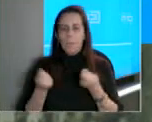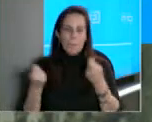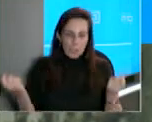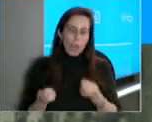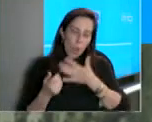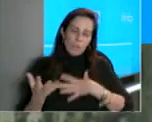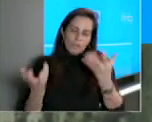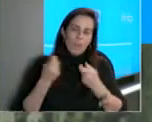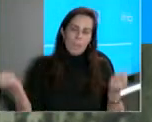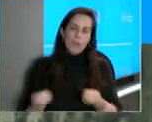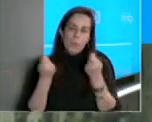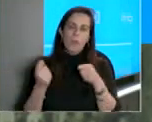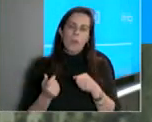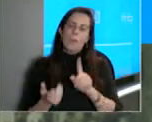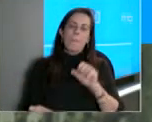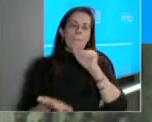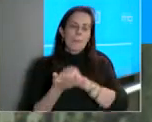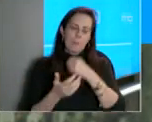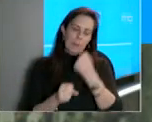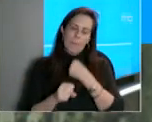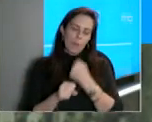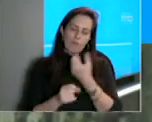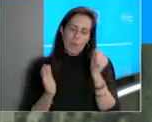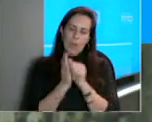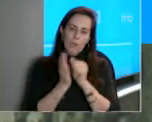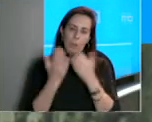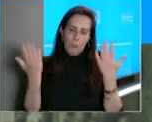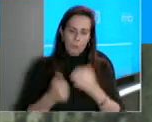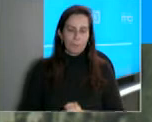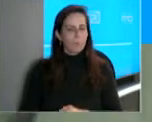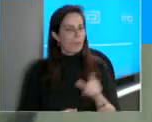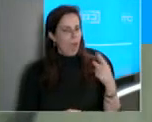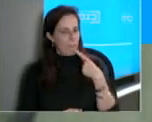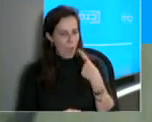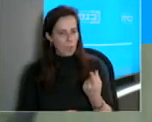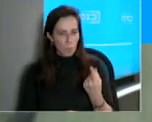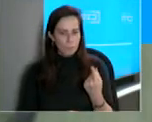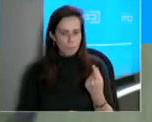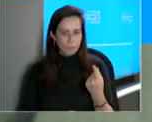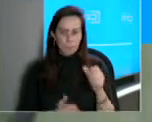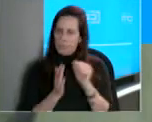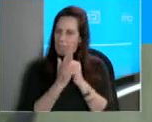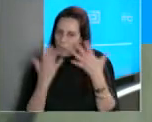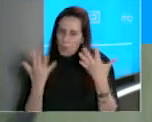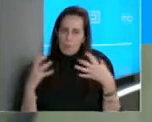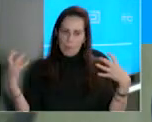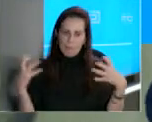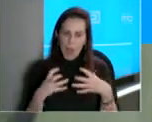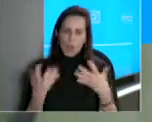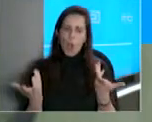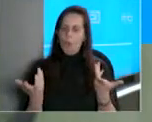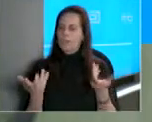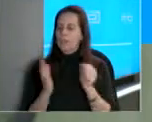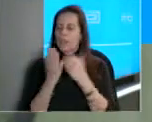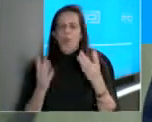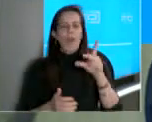המפרסמים במשך כל השנים היו המממנים העיקריים של עיתונים. דיברנו על העיתונים המפלגתיים,